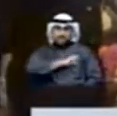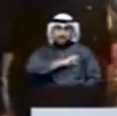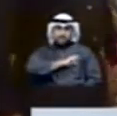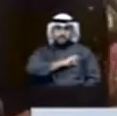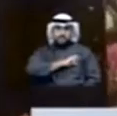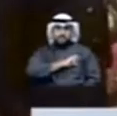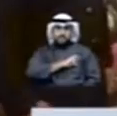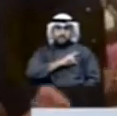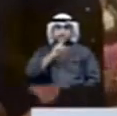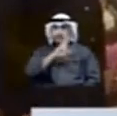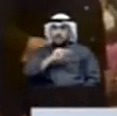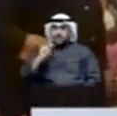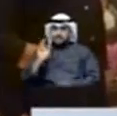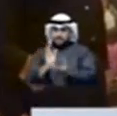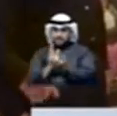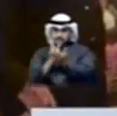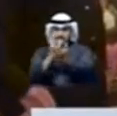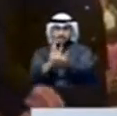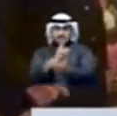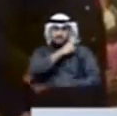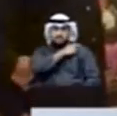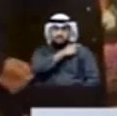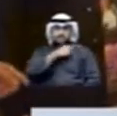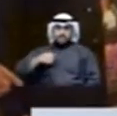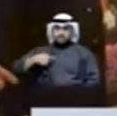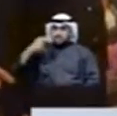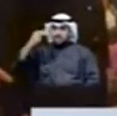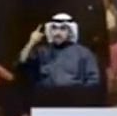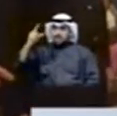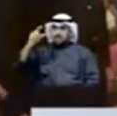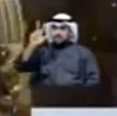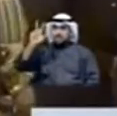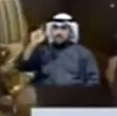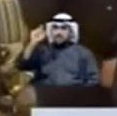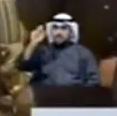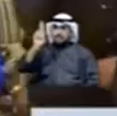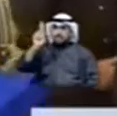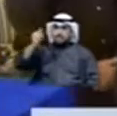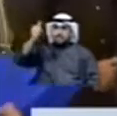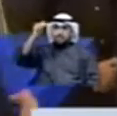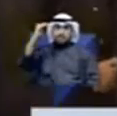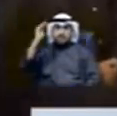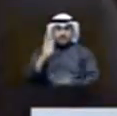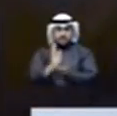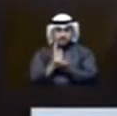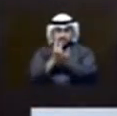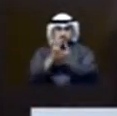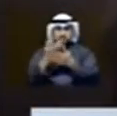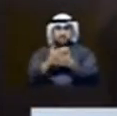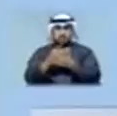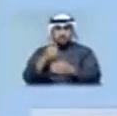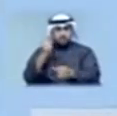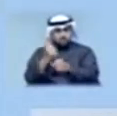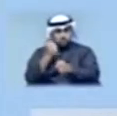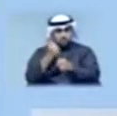المساعد لشؤون الأمن العام اللواء عبد الفتاح العلي، وذلك تقديرا وعرفانا بما قدمه من جهود مخلصة